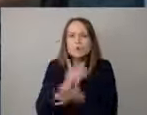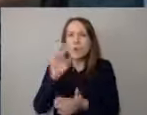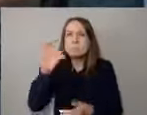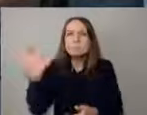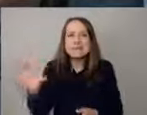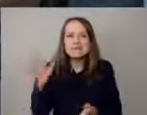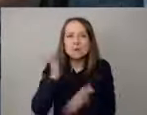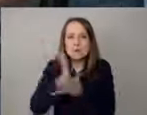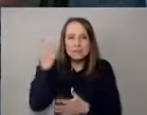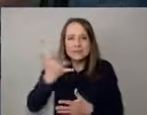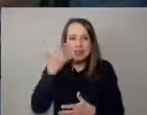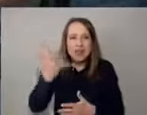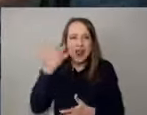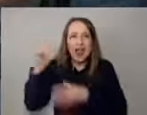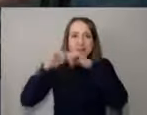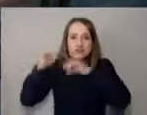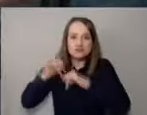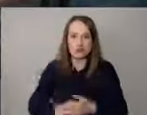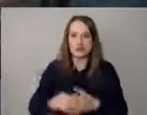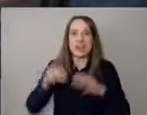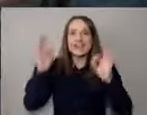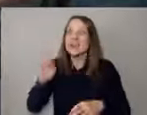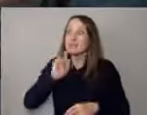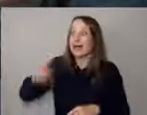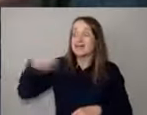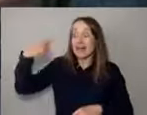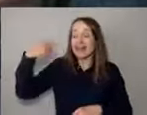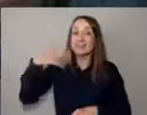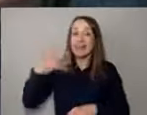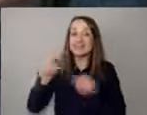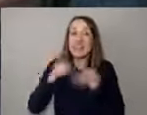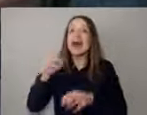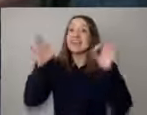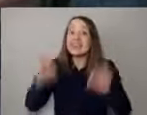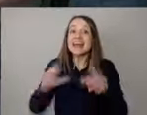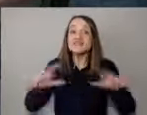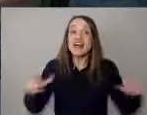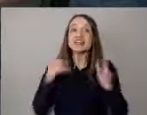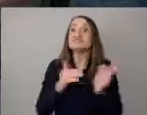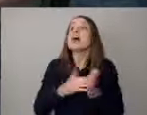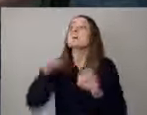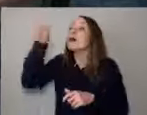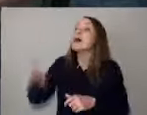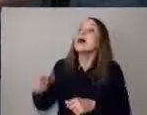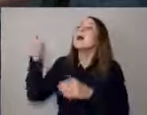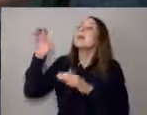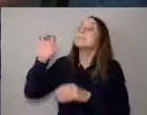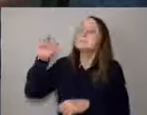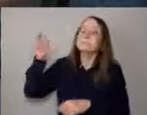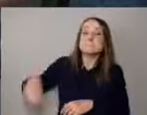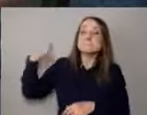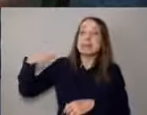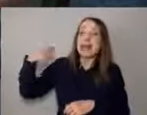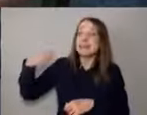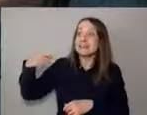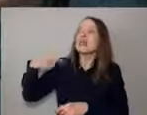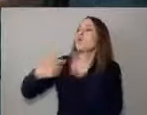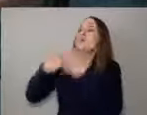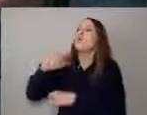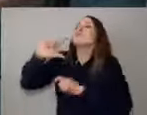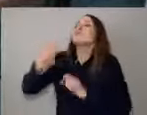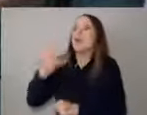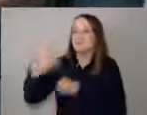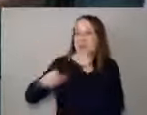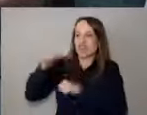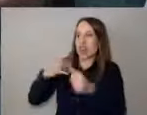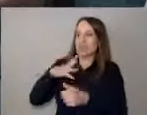lat. Tym razem jest czas na to, żeby rozliczyć pana prezydenta z tego, co zrobił przez ostatnie 5 lat. I ja się pytam, gdzie jest pomoc